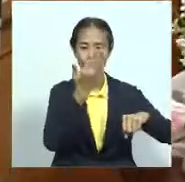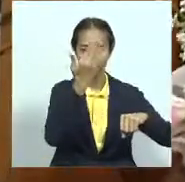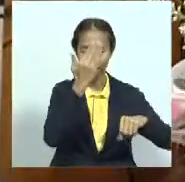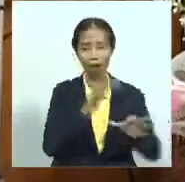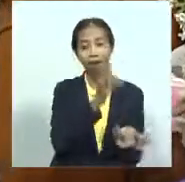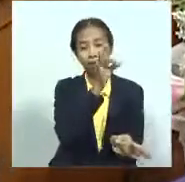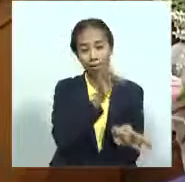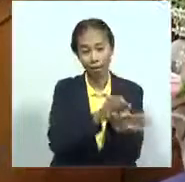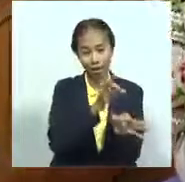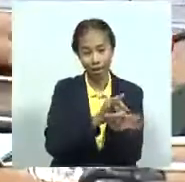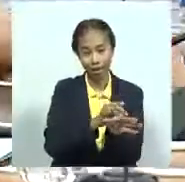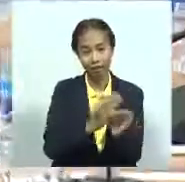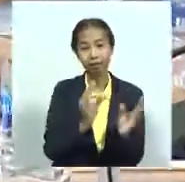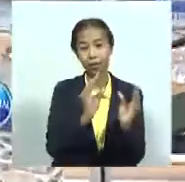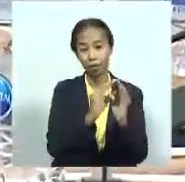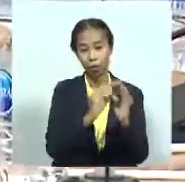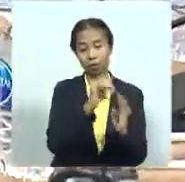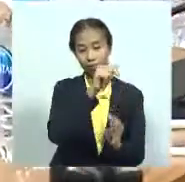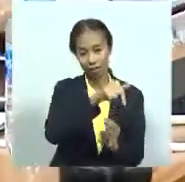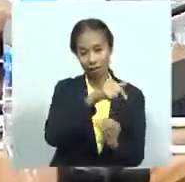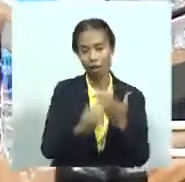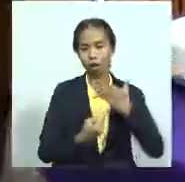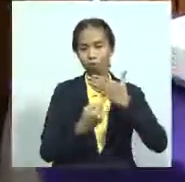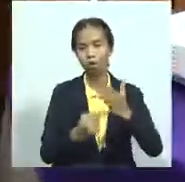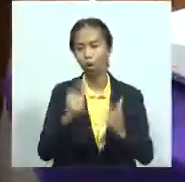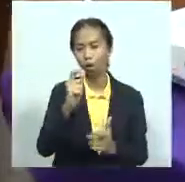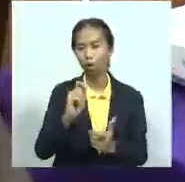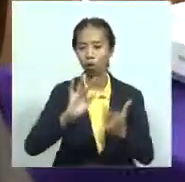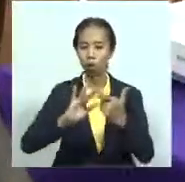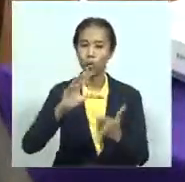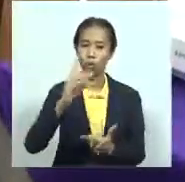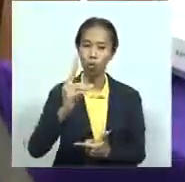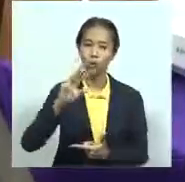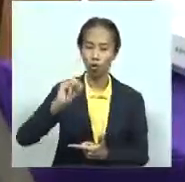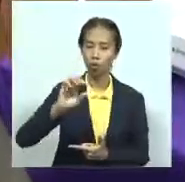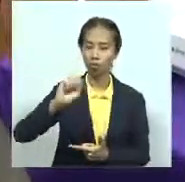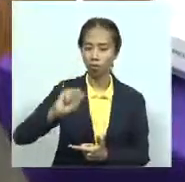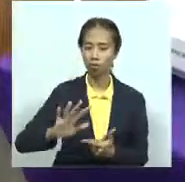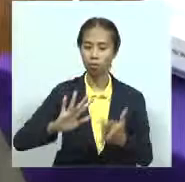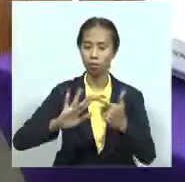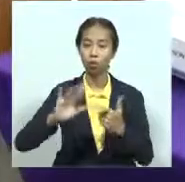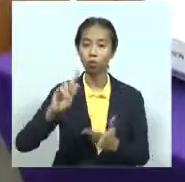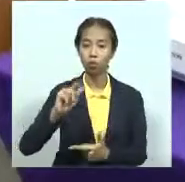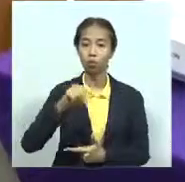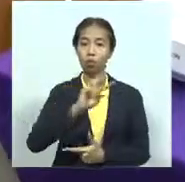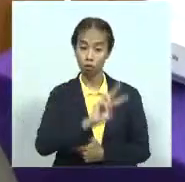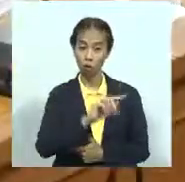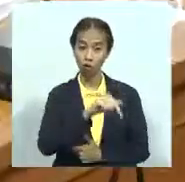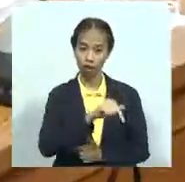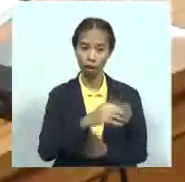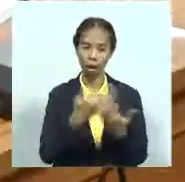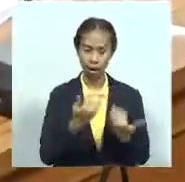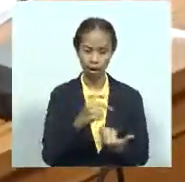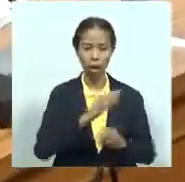ชุมชนรุ่งเรืองที่อยู่ในซอยอุดมสุข2นะคะโดยพันตำรวจเอกนครทองพาณิชย์ผู้กำกับการสน.บางนาบอกว่า